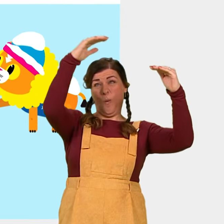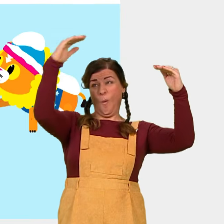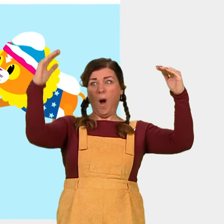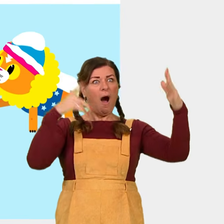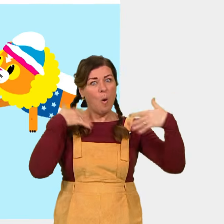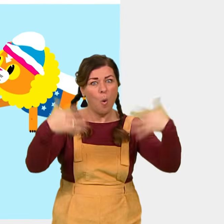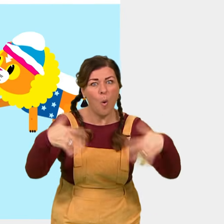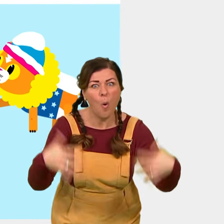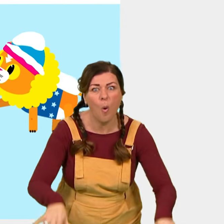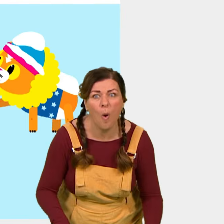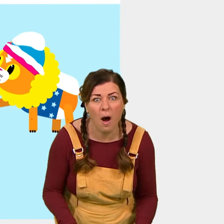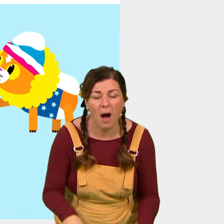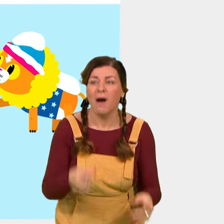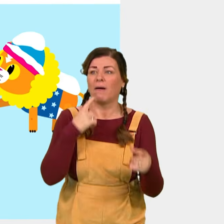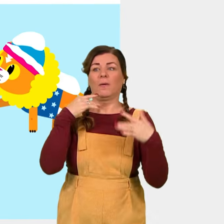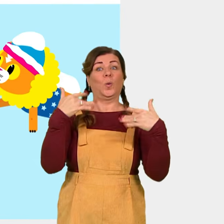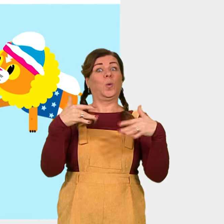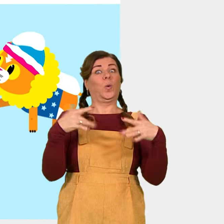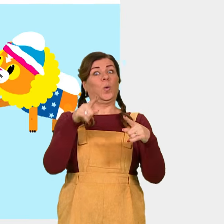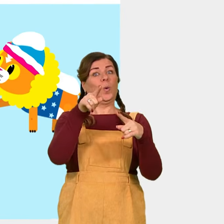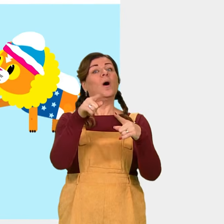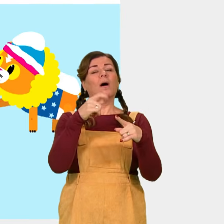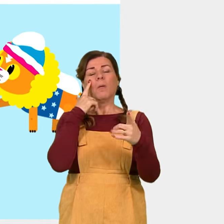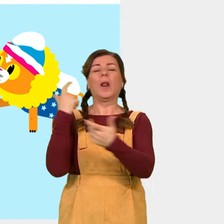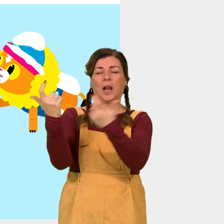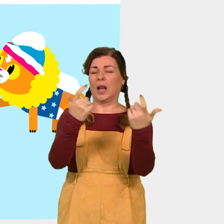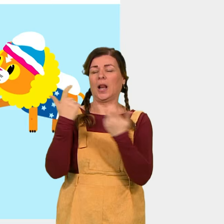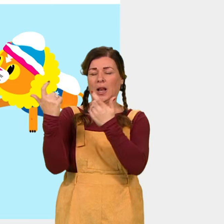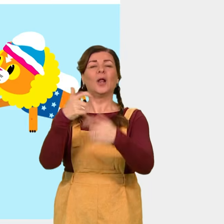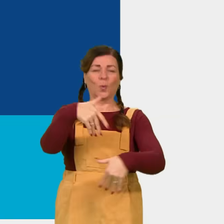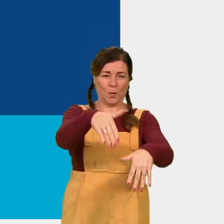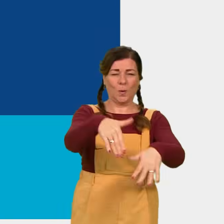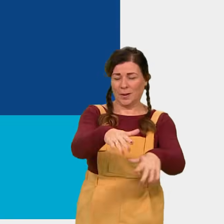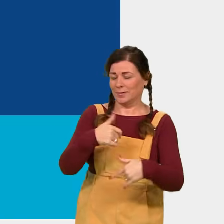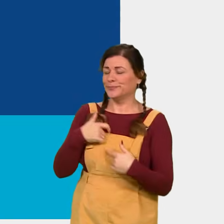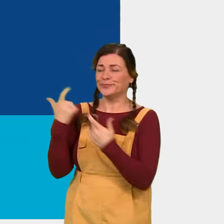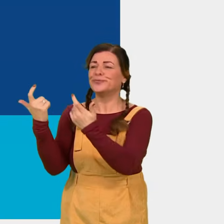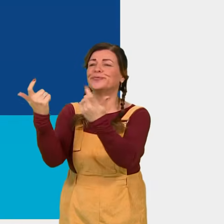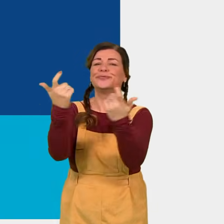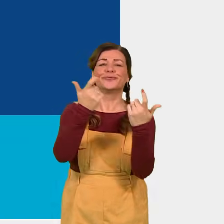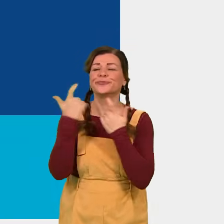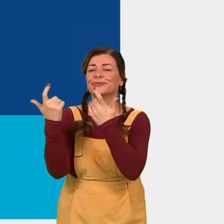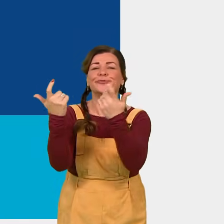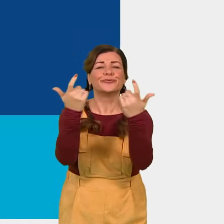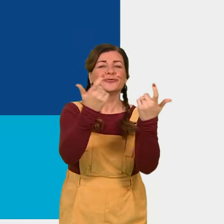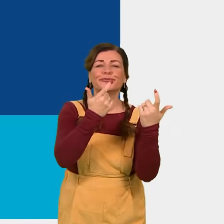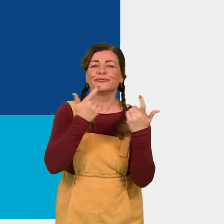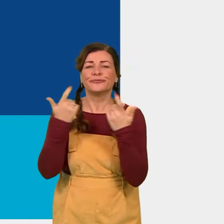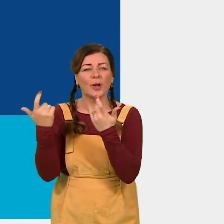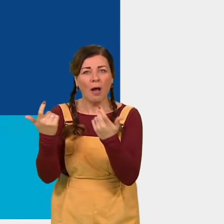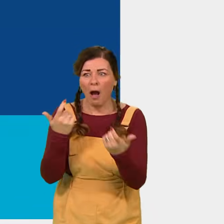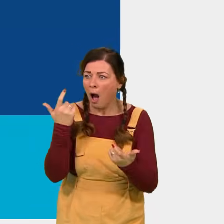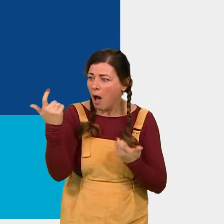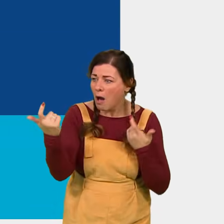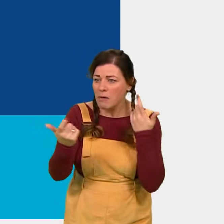Cariad i mlaen, llew, na i chwilio mobman arall. Ffwrdd â chi. Chwiliodd y criw pob twll